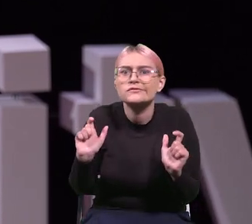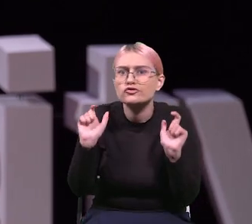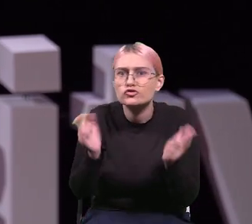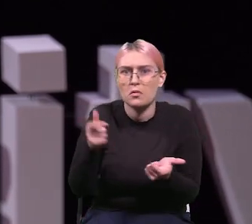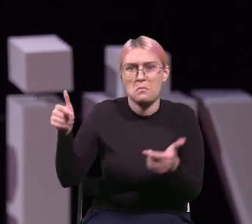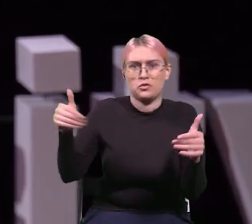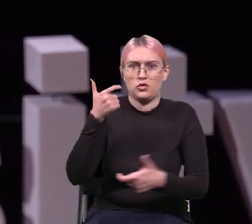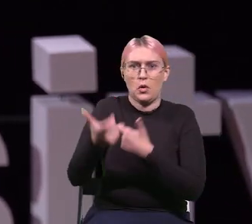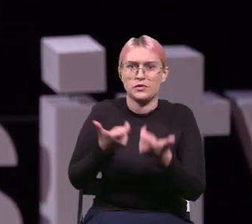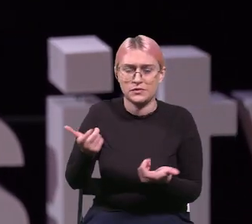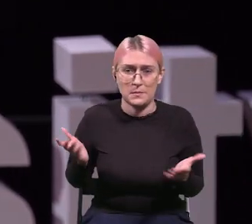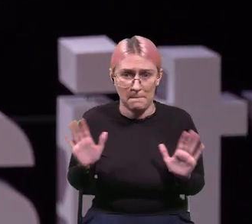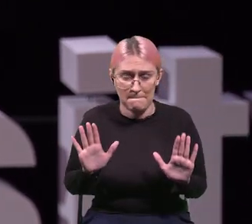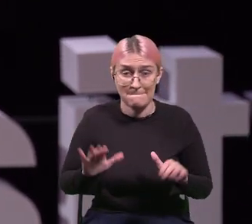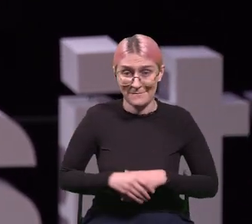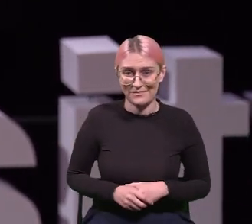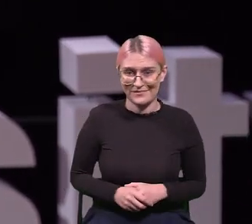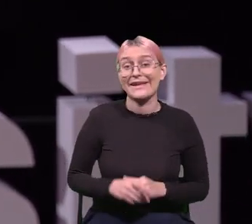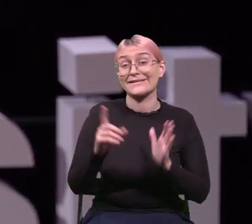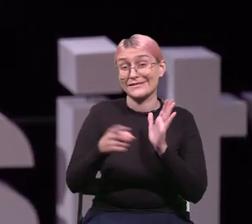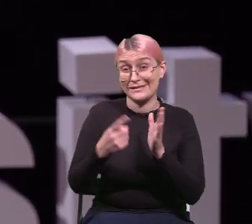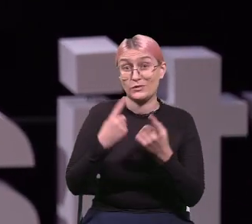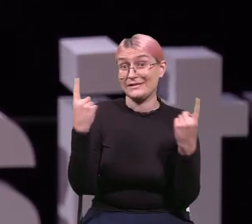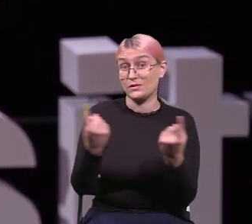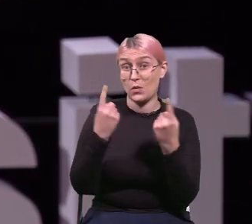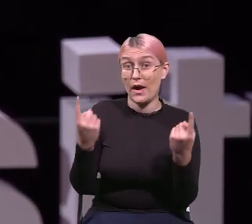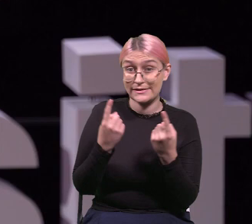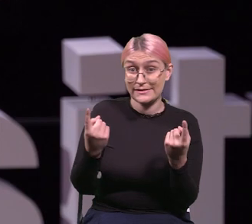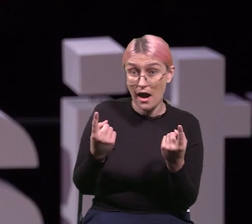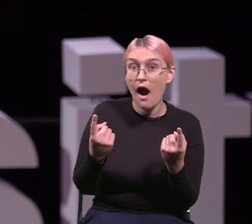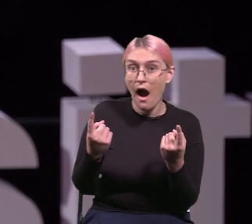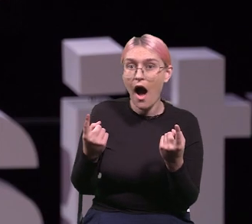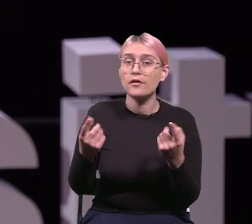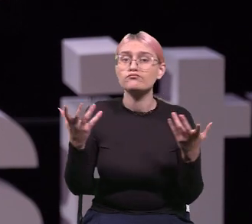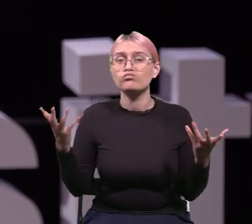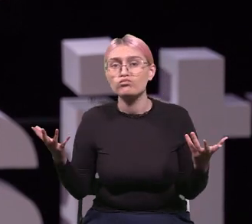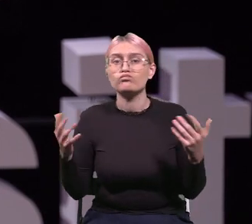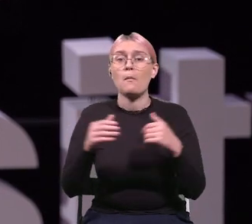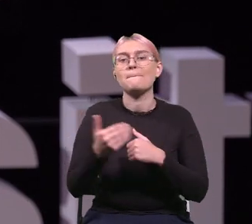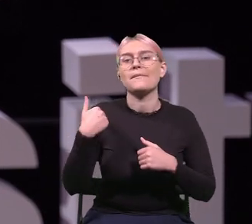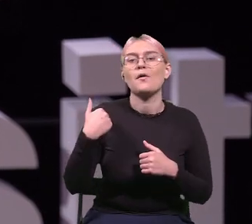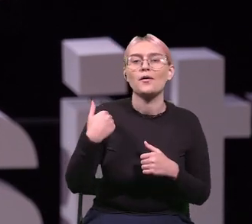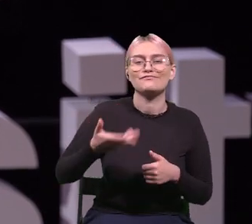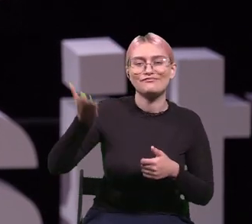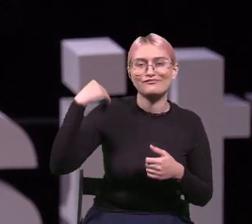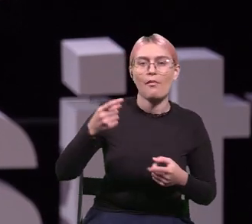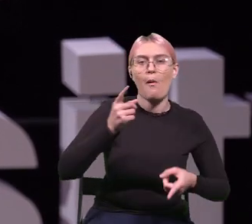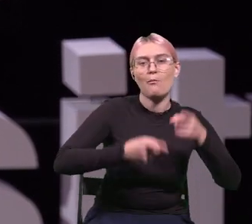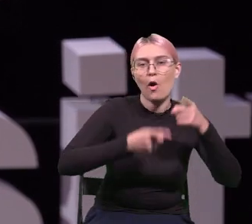ludzie słyszą to, co powiedział pewien polityk, odpowiadając na pytanie, co ma zrobić młoda dziewczyna pracująca, której nie stać na kredyt ani na